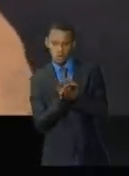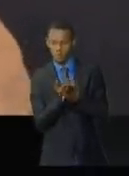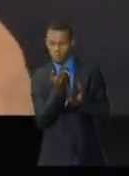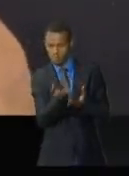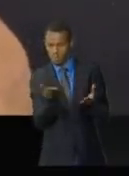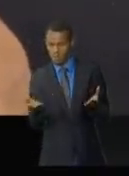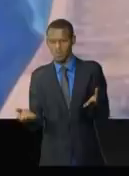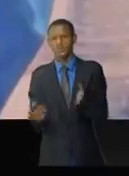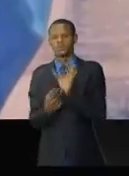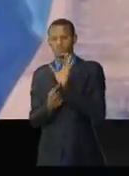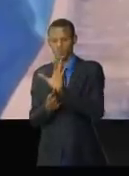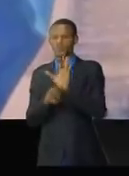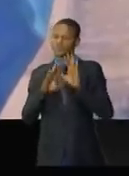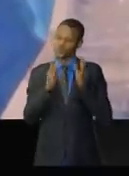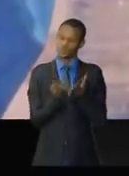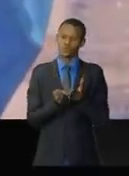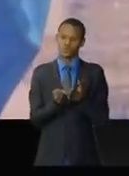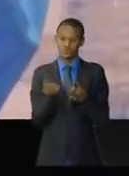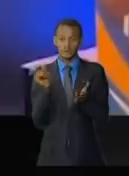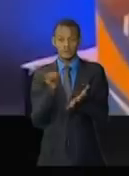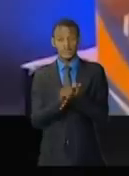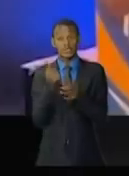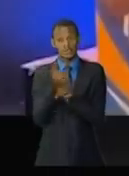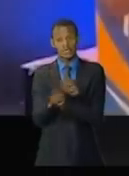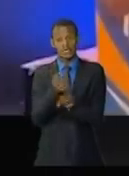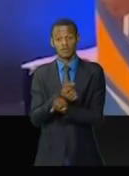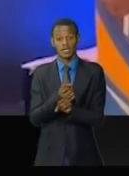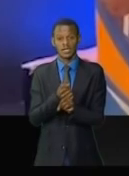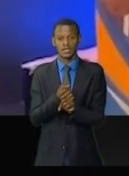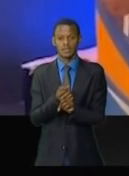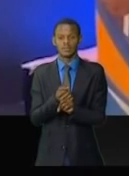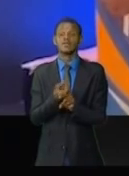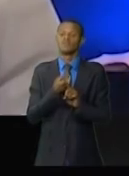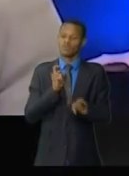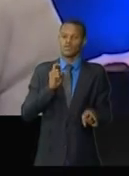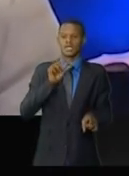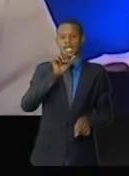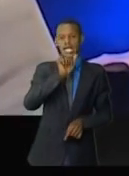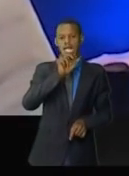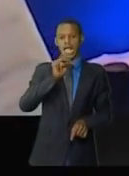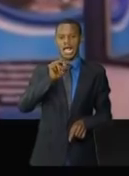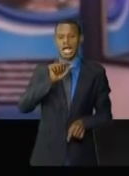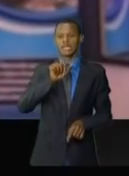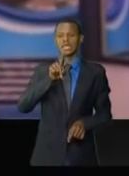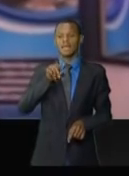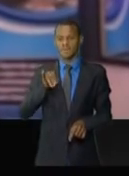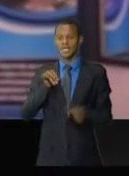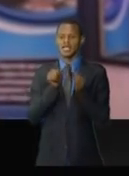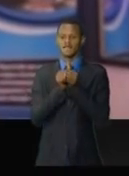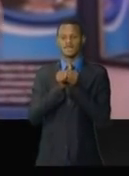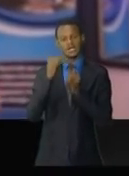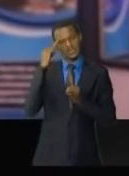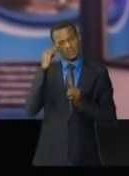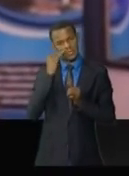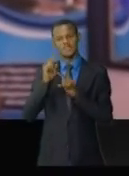des titans abattu par l'ANAPI en synergie avec quelques ministères sectoriels et autres partenaires. Anthony Kinzo, le DG